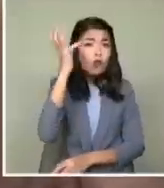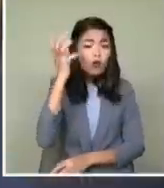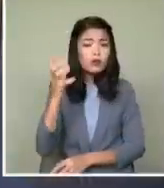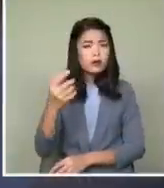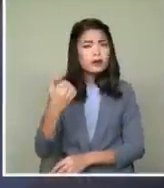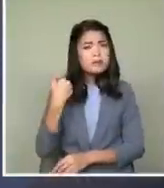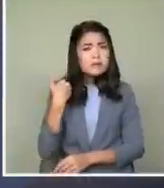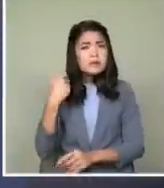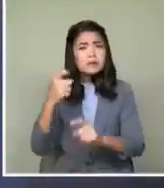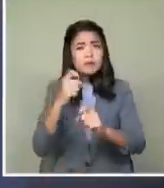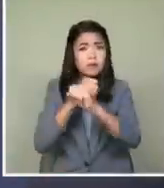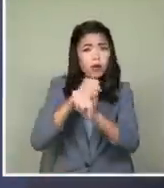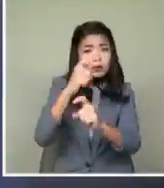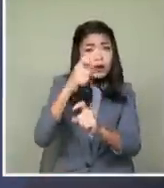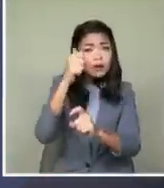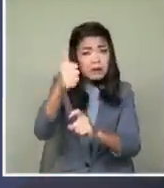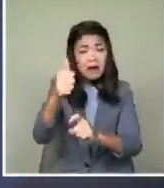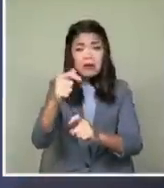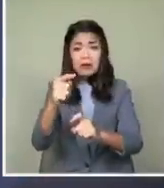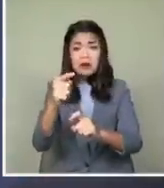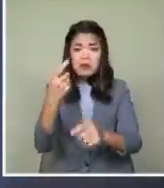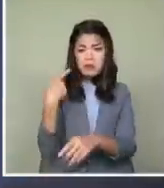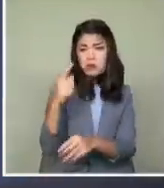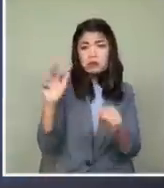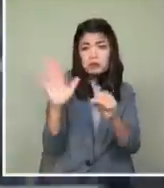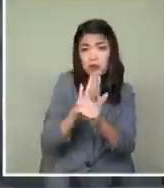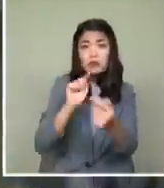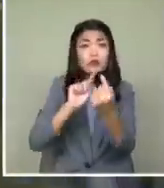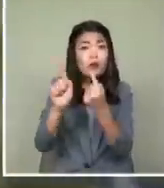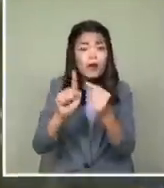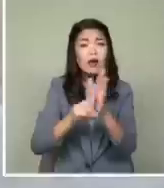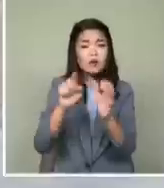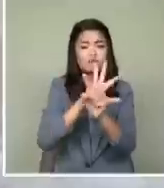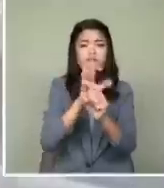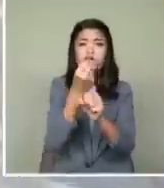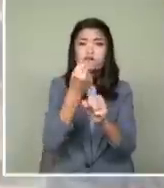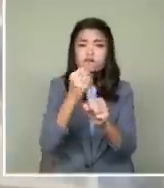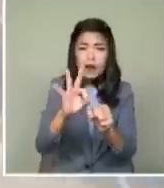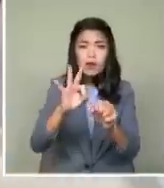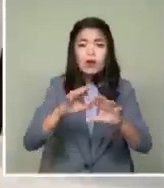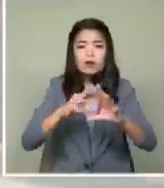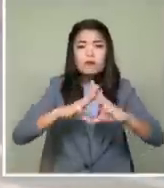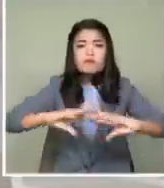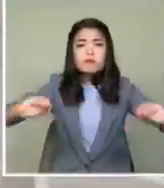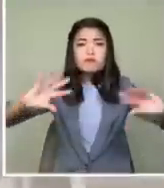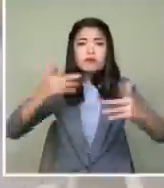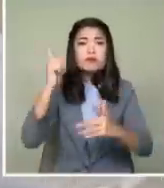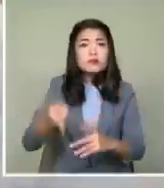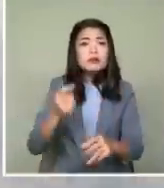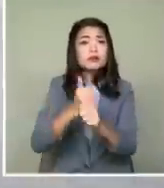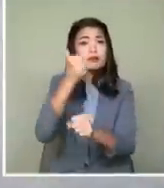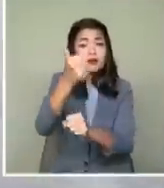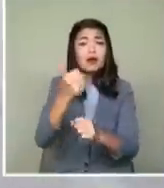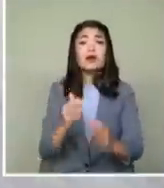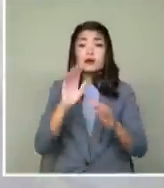อดภัยและมีประสิทธิภาพที่เพียงพอในการรักษาโควิด-19จริงหรือไม่นะคะโดยนายแพทย์คนสำคัญของสหรั